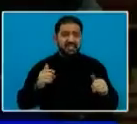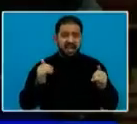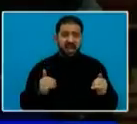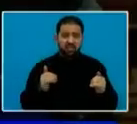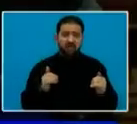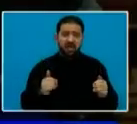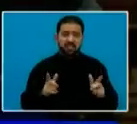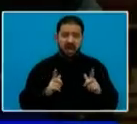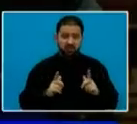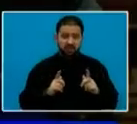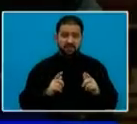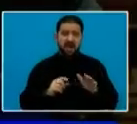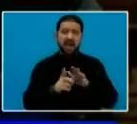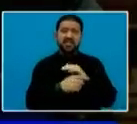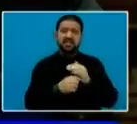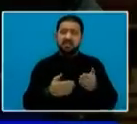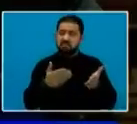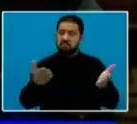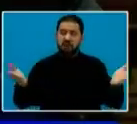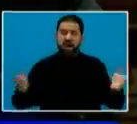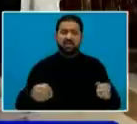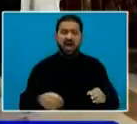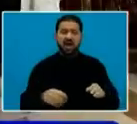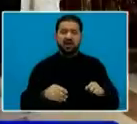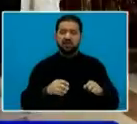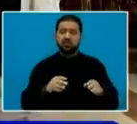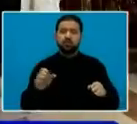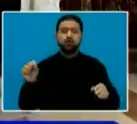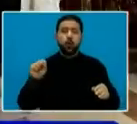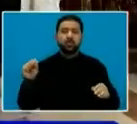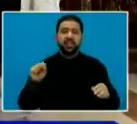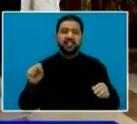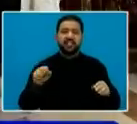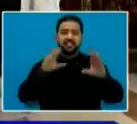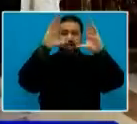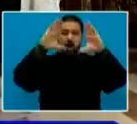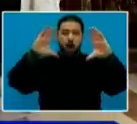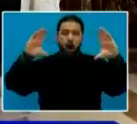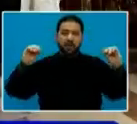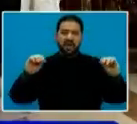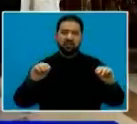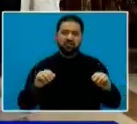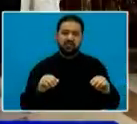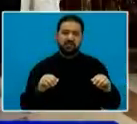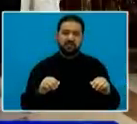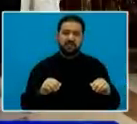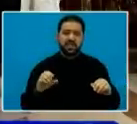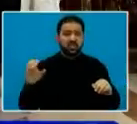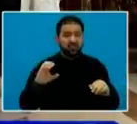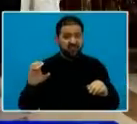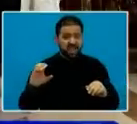această așteptare din partea societății românești, întâmplător sau pe alocuri civilă numită